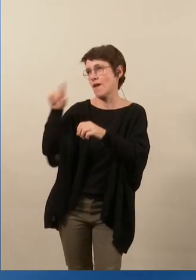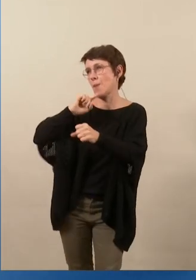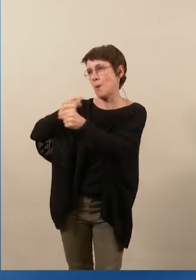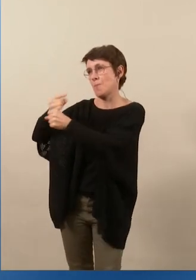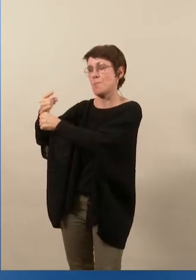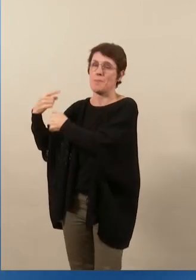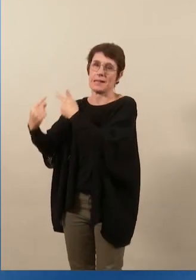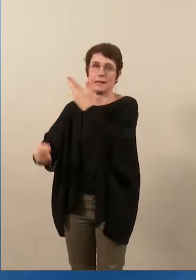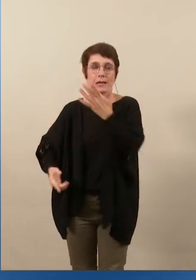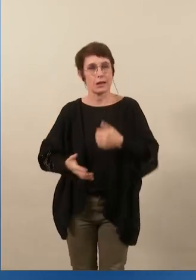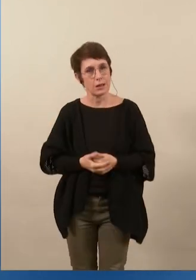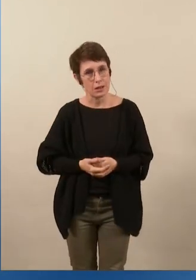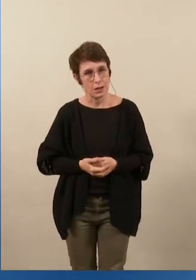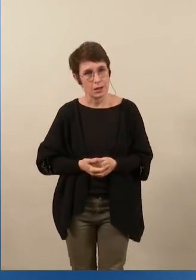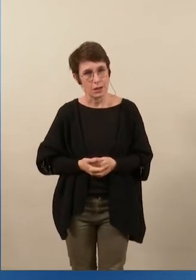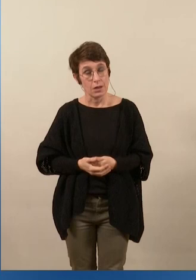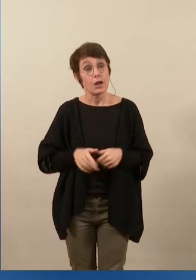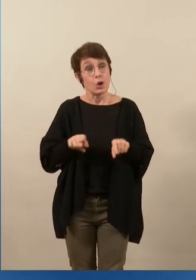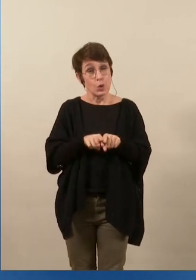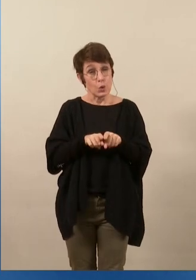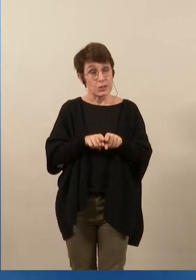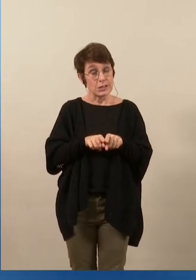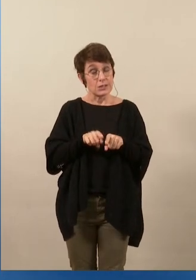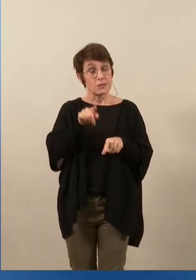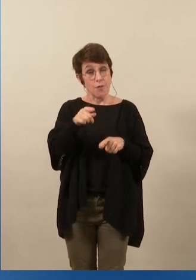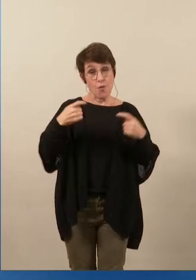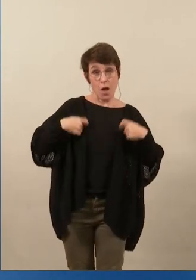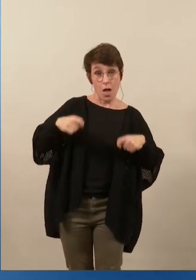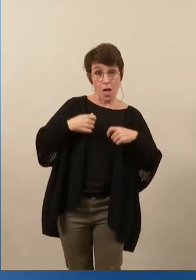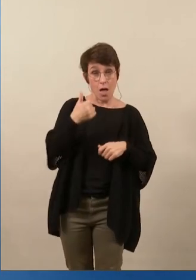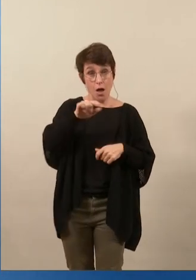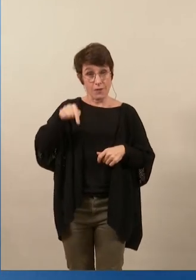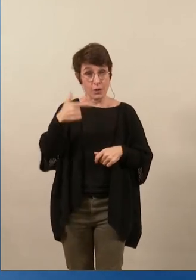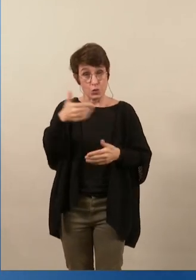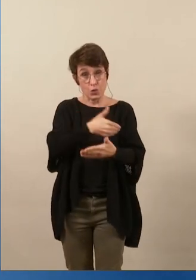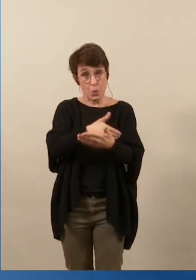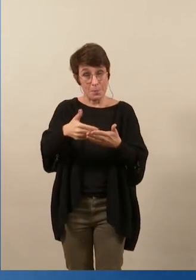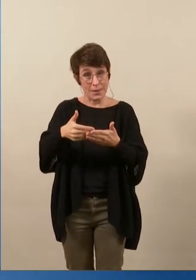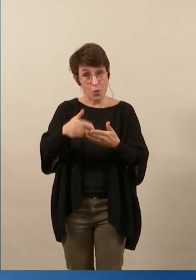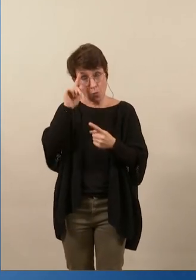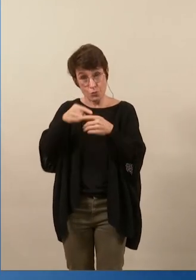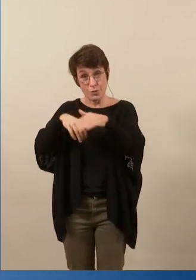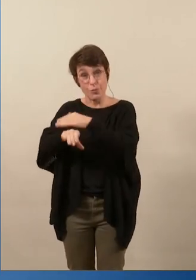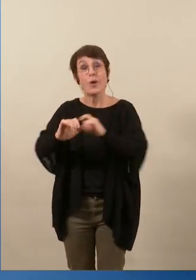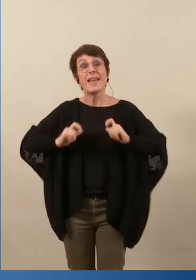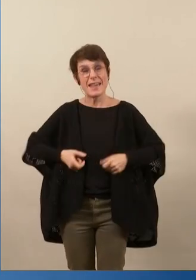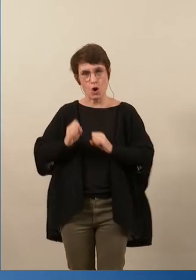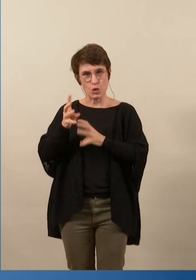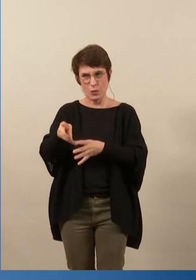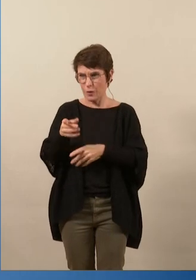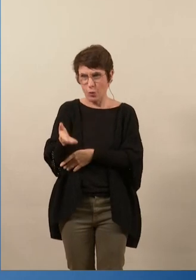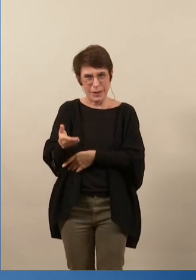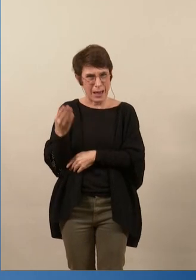1,2 million pour une école de vélo du vélo dont nous n'avons pas forcément identifier les besoins ou encore des